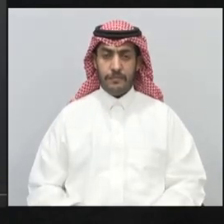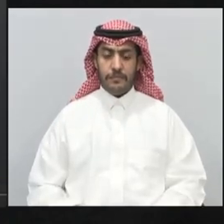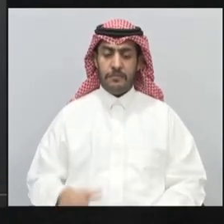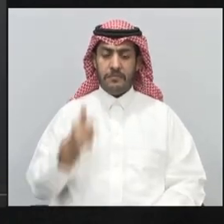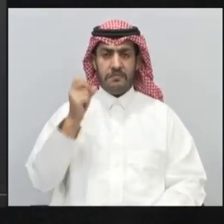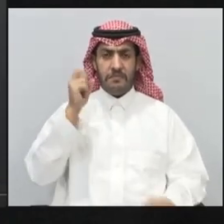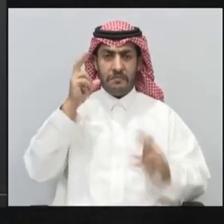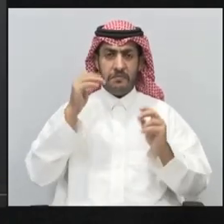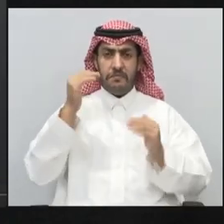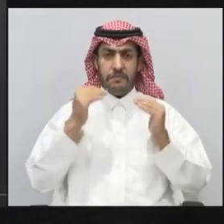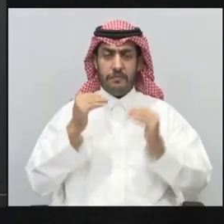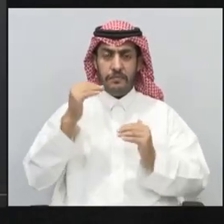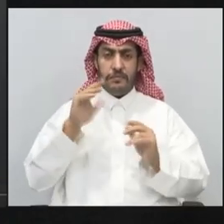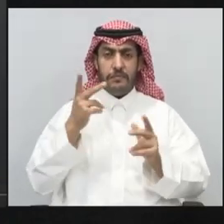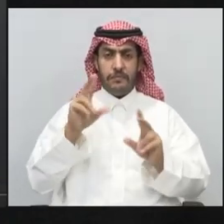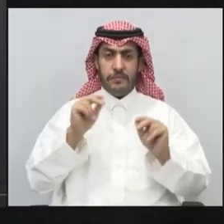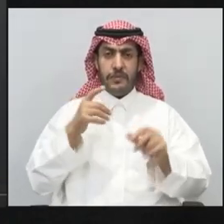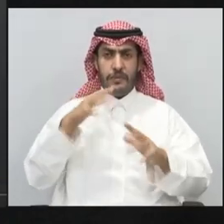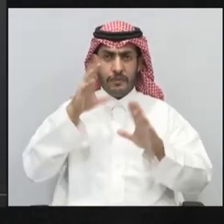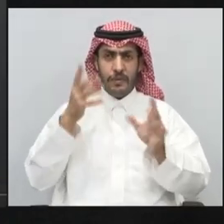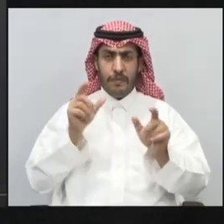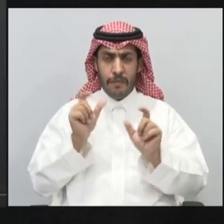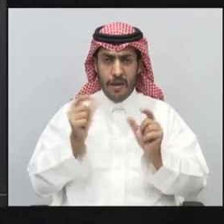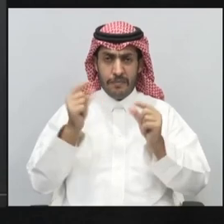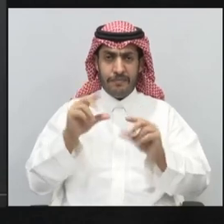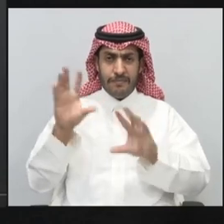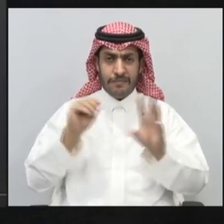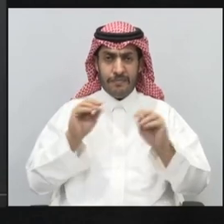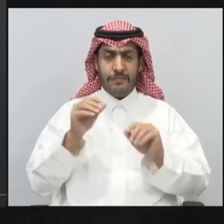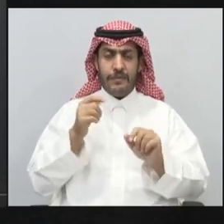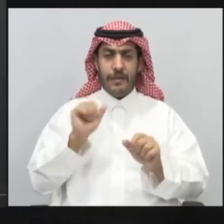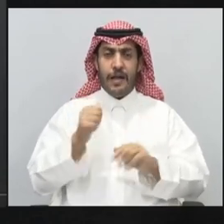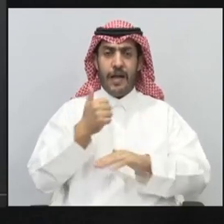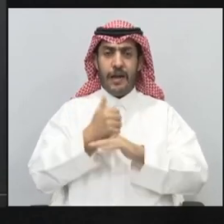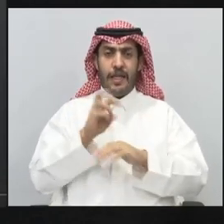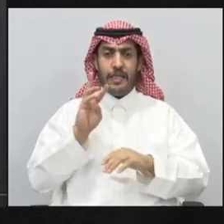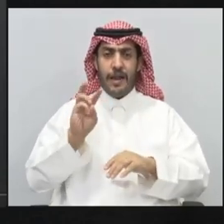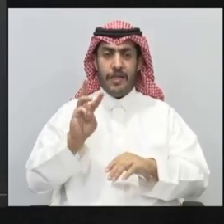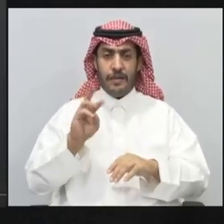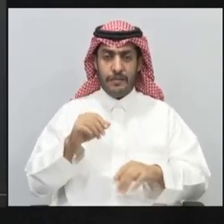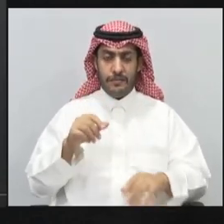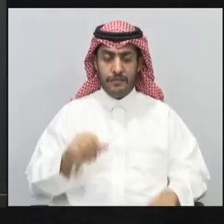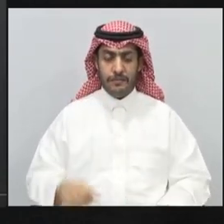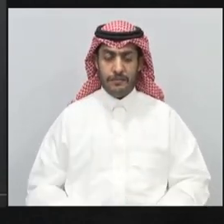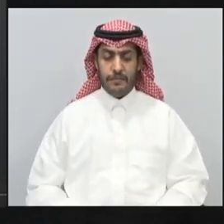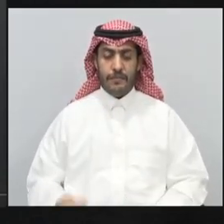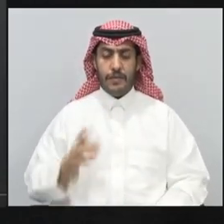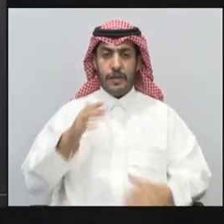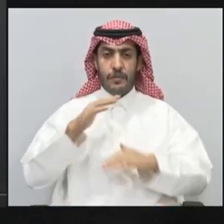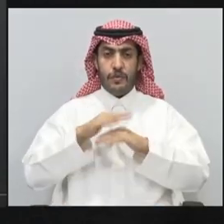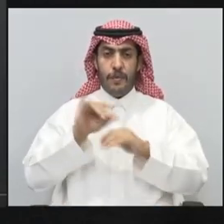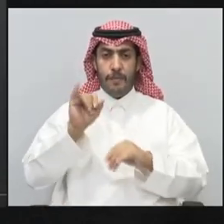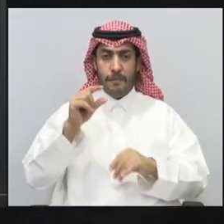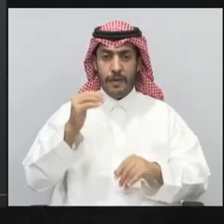شفهيه على غرار هذه الامثله طبعا تجمع كل مثال فيه الاركان الثلاثه فيه الاركان الثلاثه الذي هو اسلوب المدح